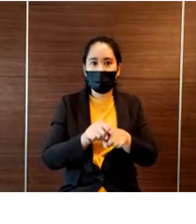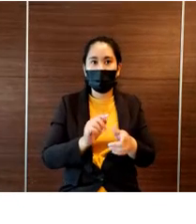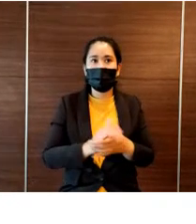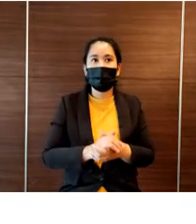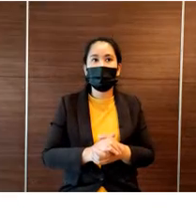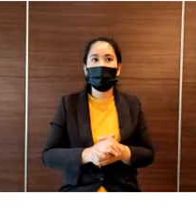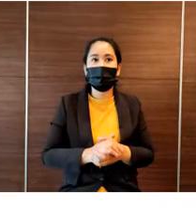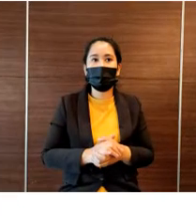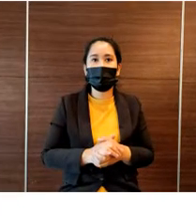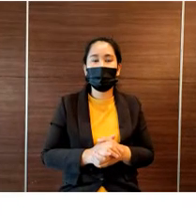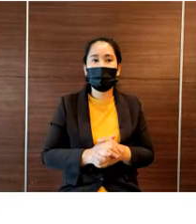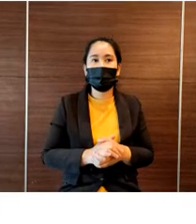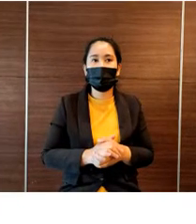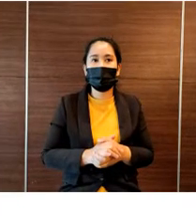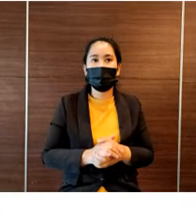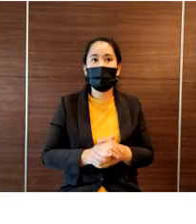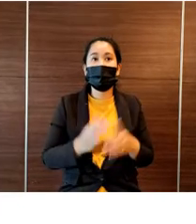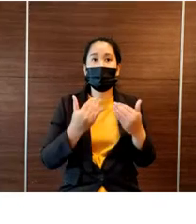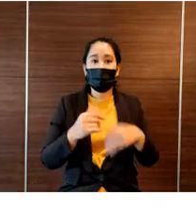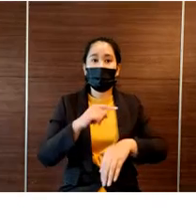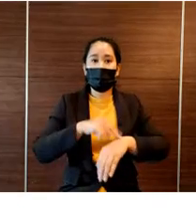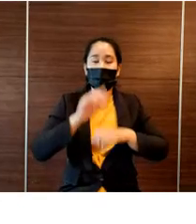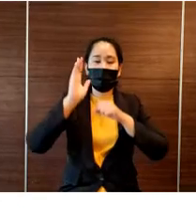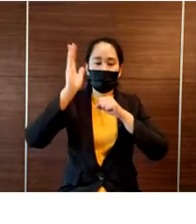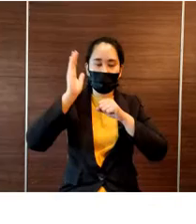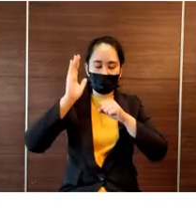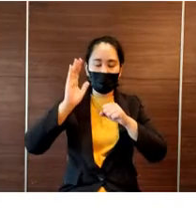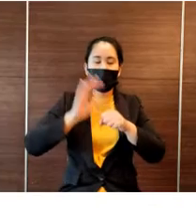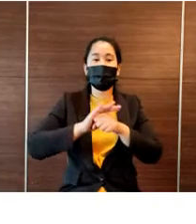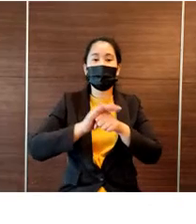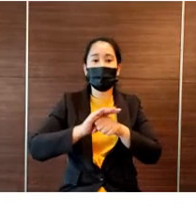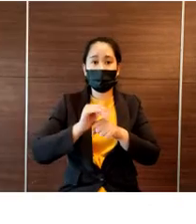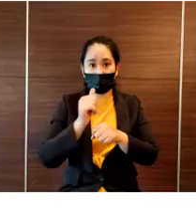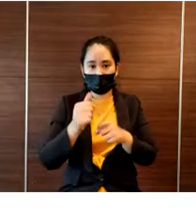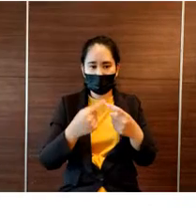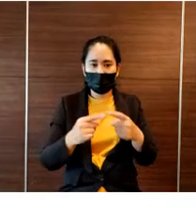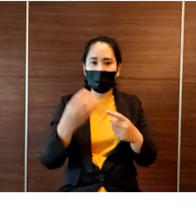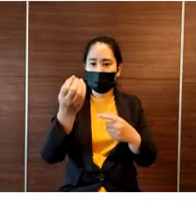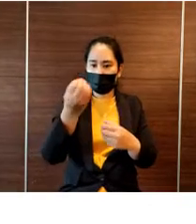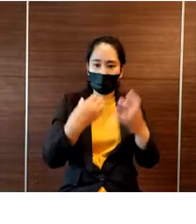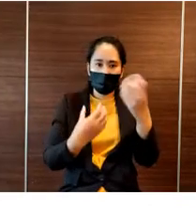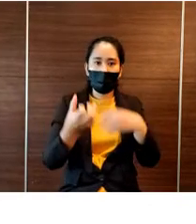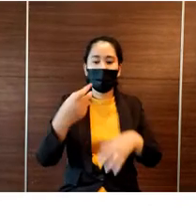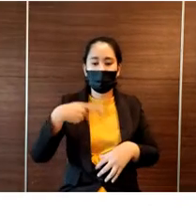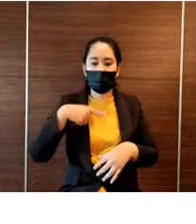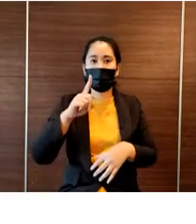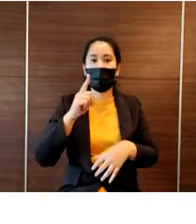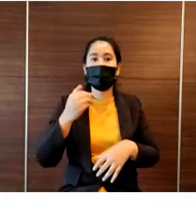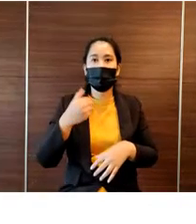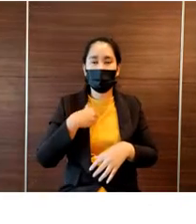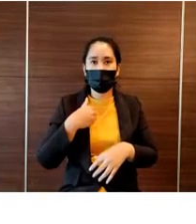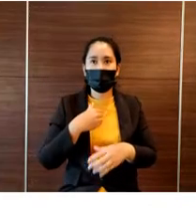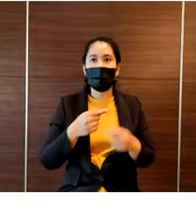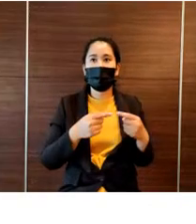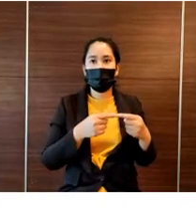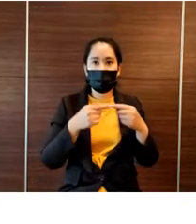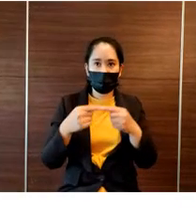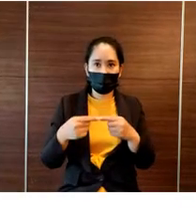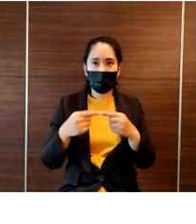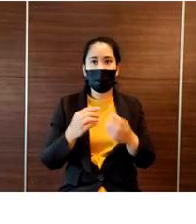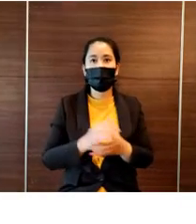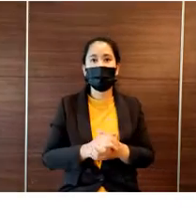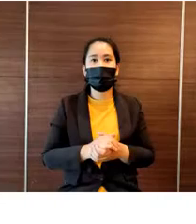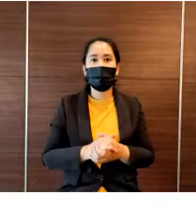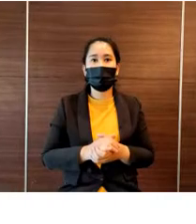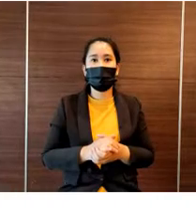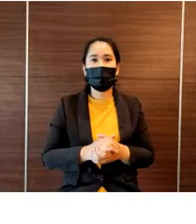ไม่เราใช้เวลามาเยอะนะคะแต่ว่าทุกเรื่องเนี่ยเป็นเรื่องที่มีประโยชน์อย่างมากๆกลับมาที่พี่อาร์มแล้วก็เดี๋ยว